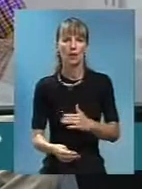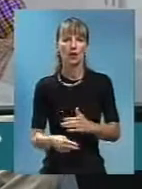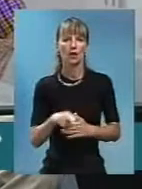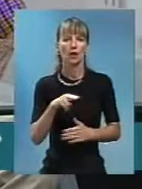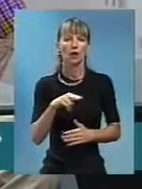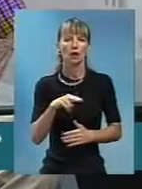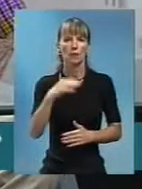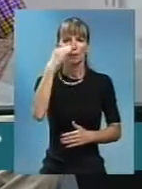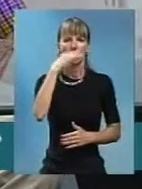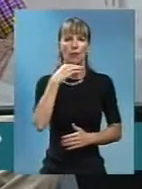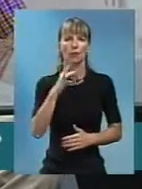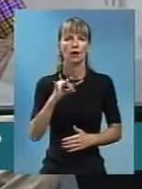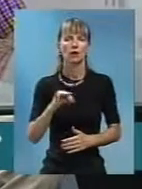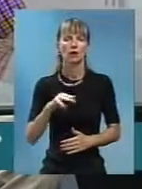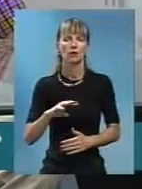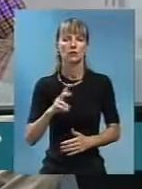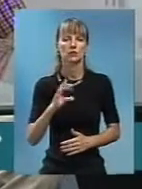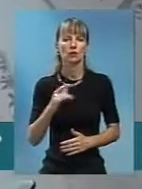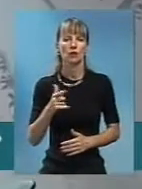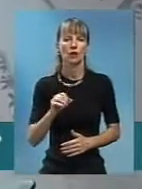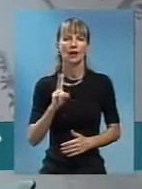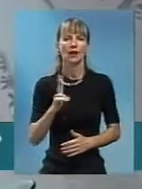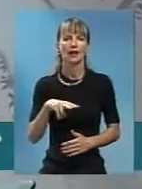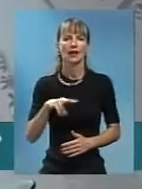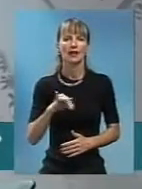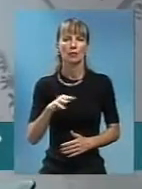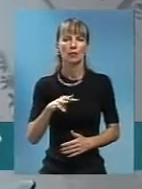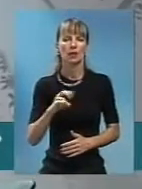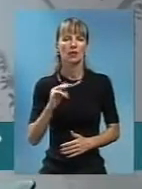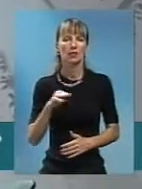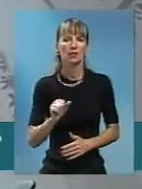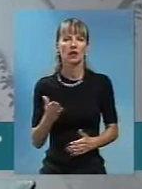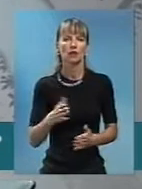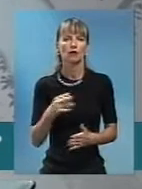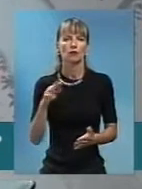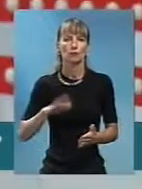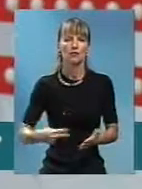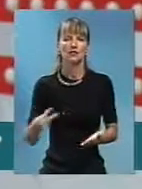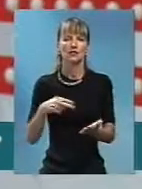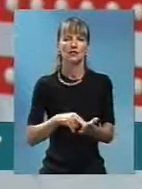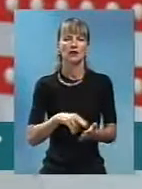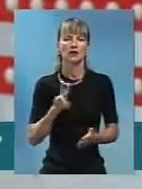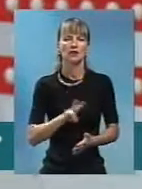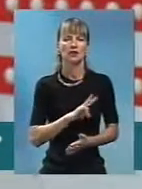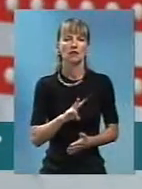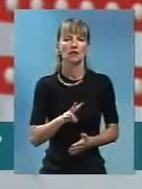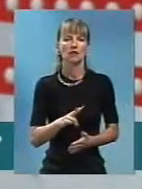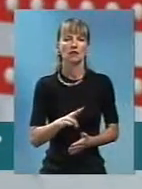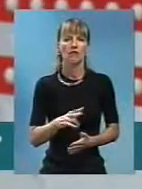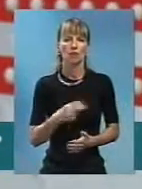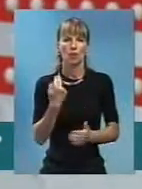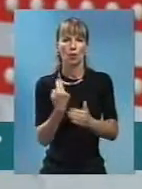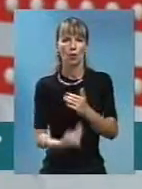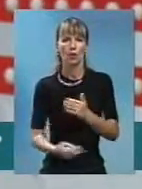папу римського Климента. Климента, який потім став святим. Утопили якоря.